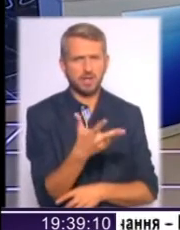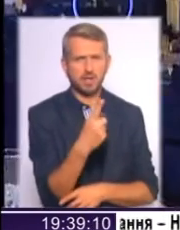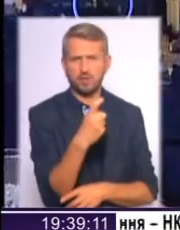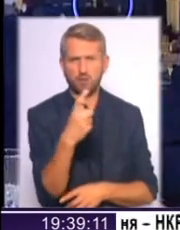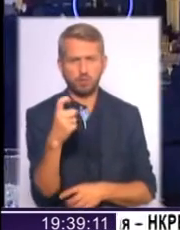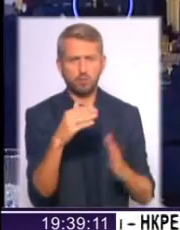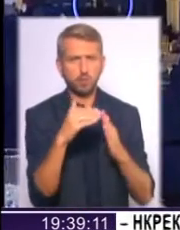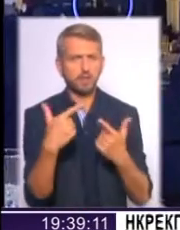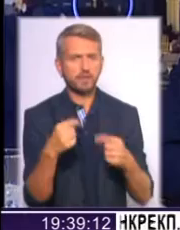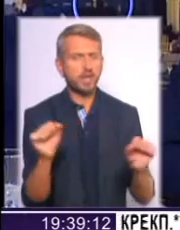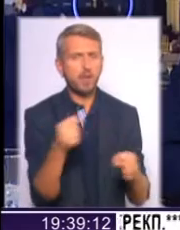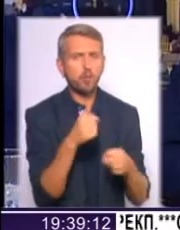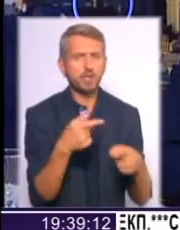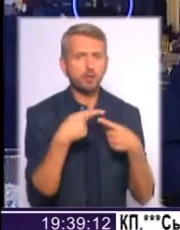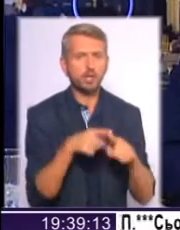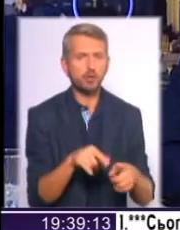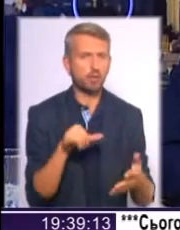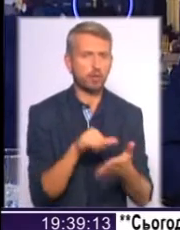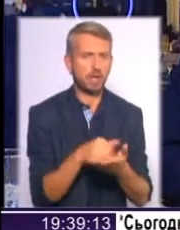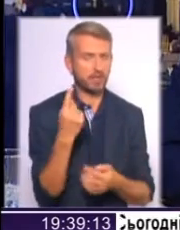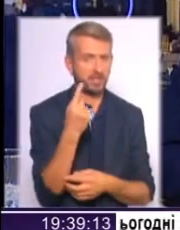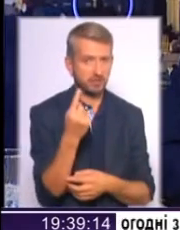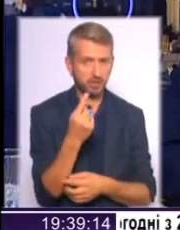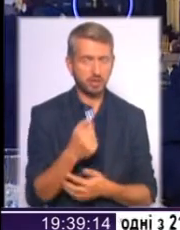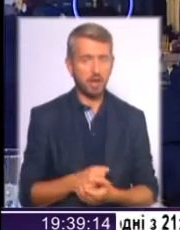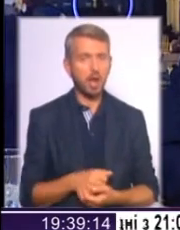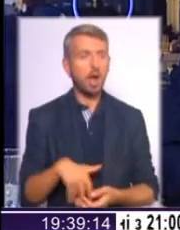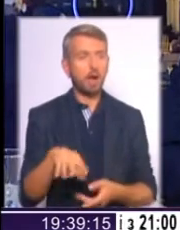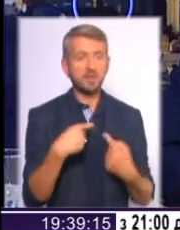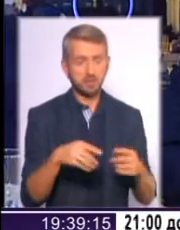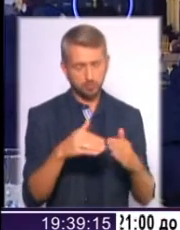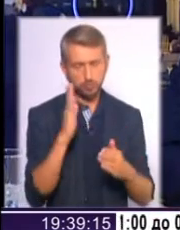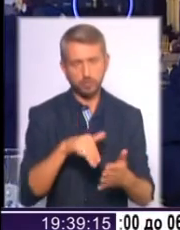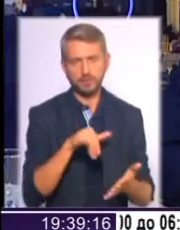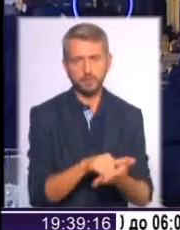де неможливо технічно поставити лічильники, говорили, але так, всі решта ми поставимо.